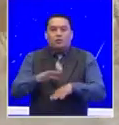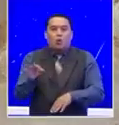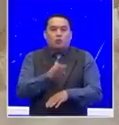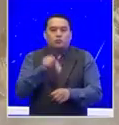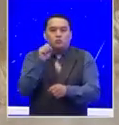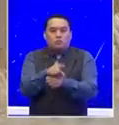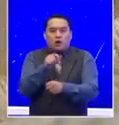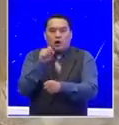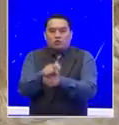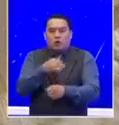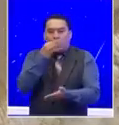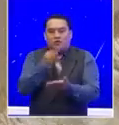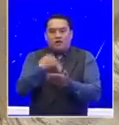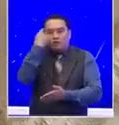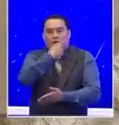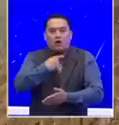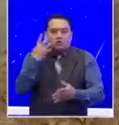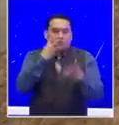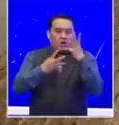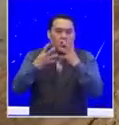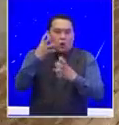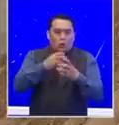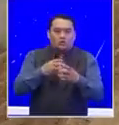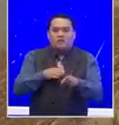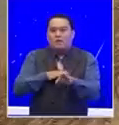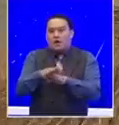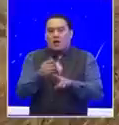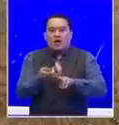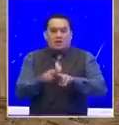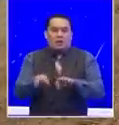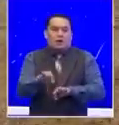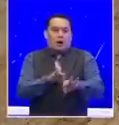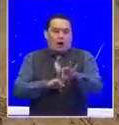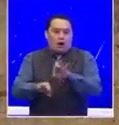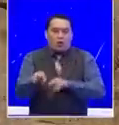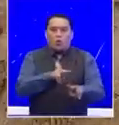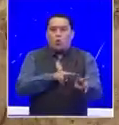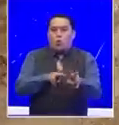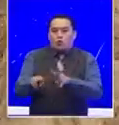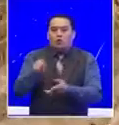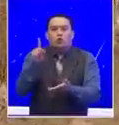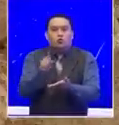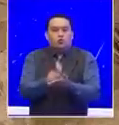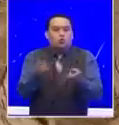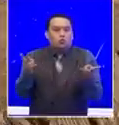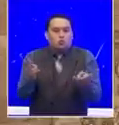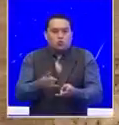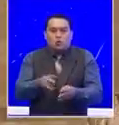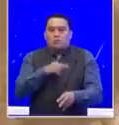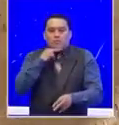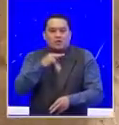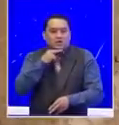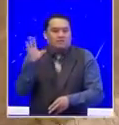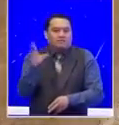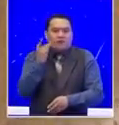Баталов поручил ответственным лицам со всей серьезностью отнестись к реализации проектов. Курирующим органам необходимо следить и быть в курсе